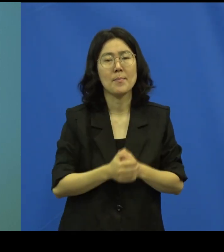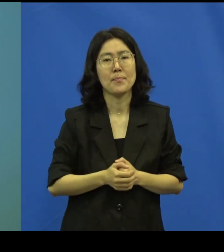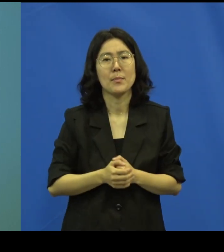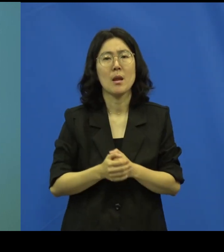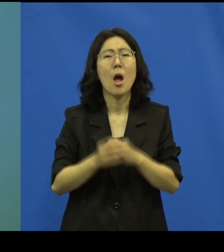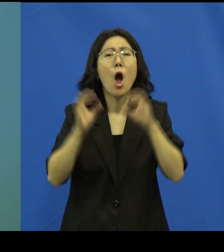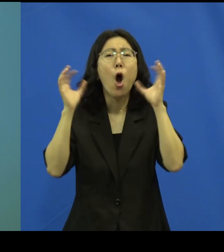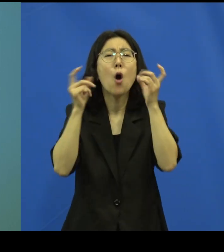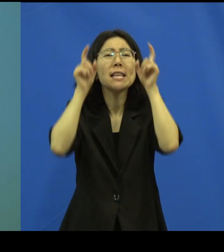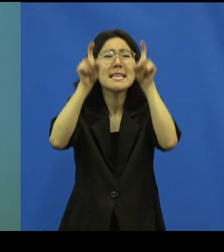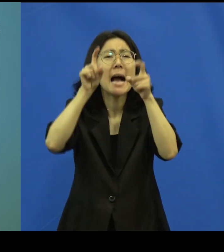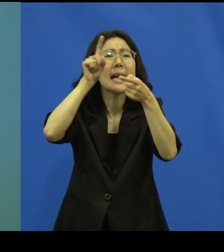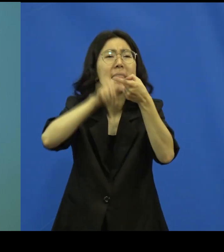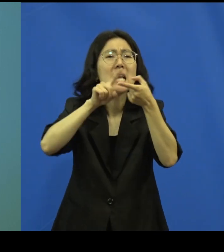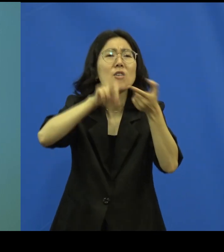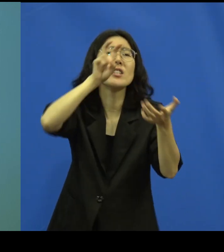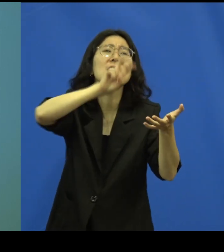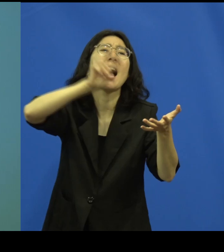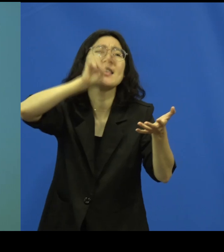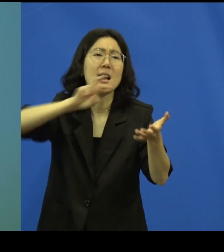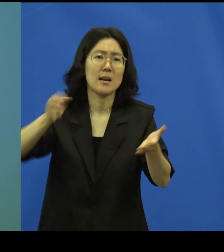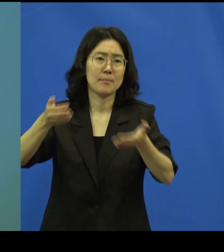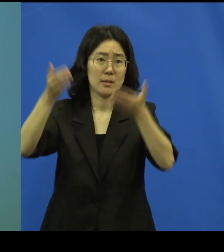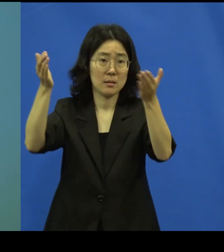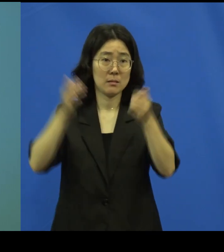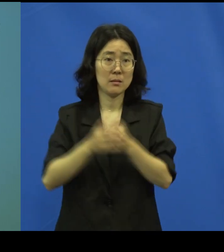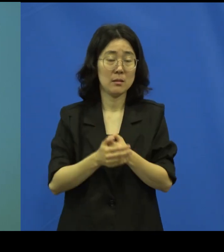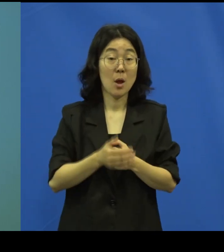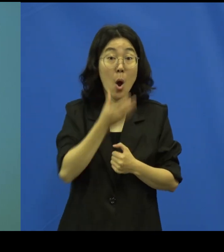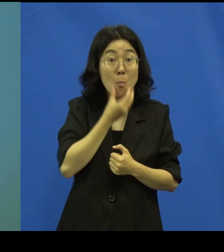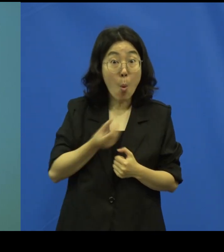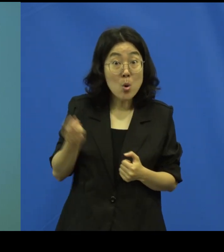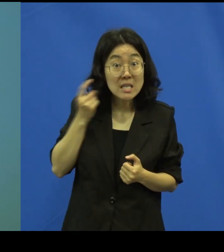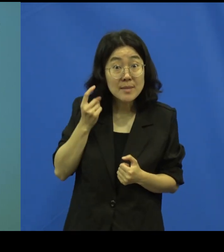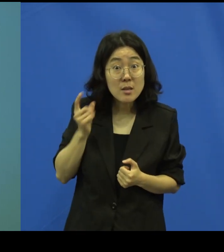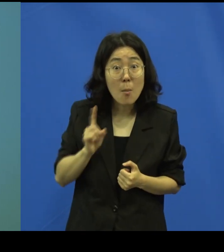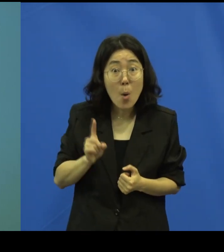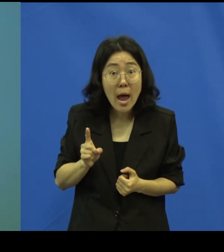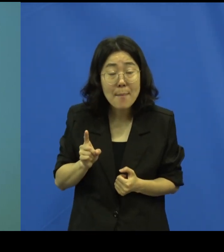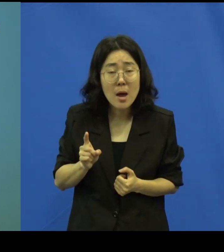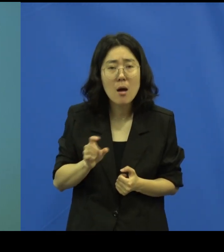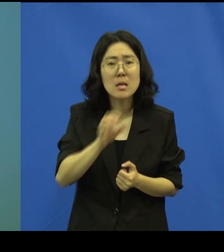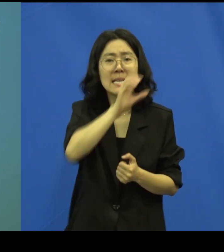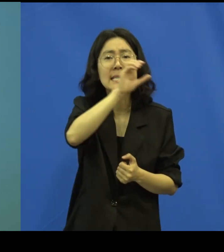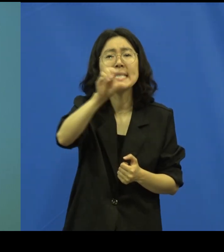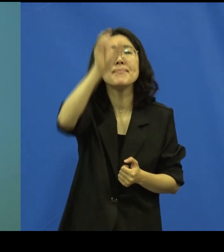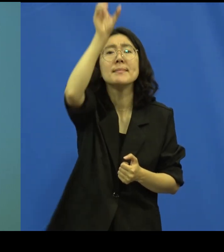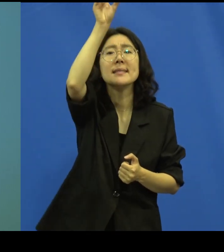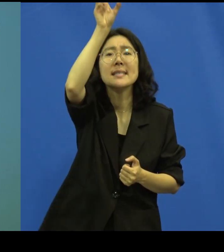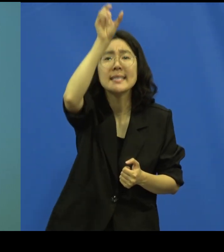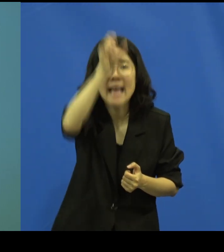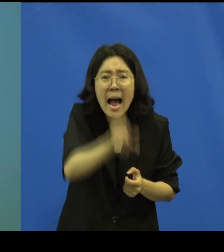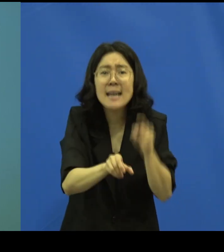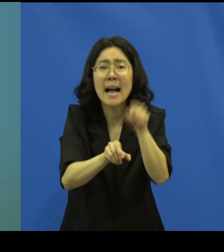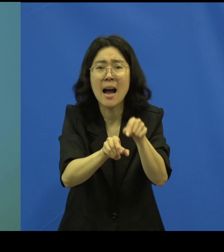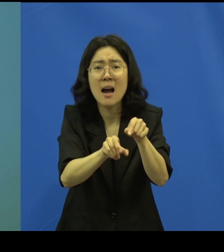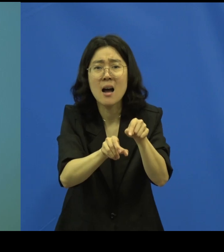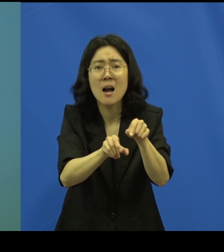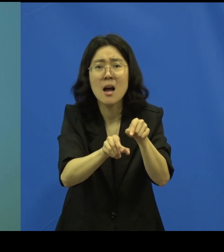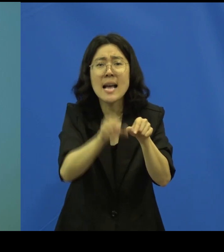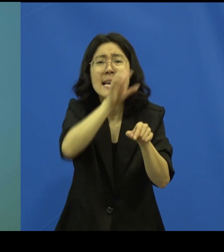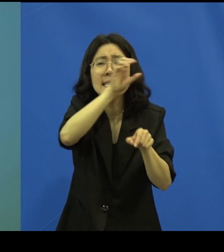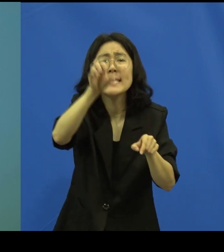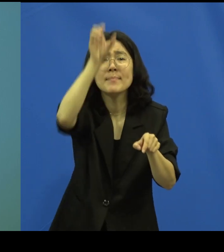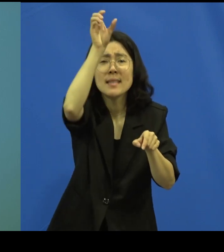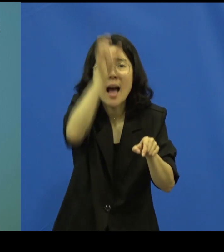어린 양에 대한 찬양입니다. 그래서 복음, 십자가의 복음을 경험한 사람들은 이 어린 양을